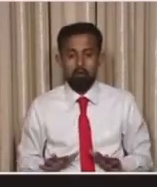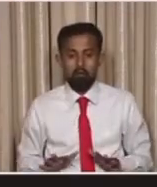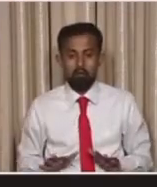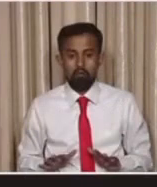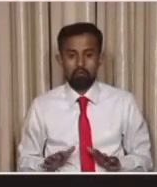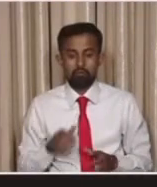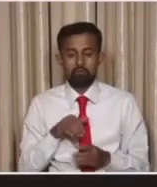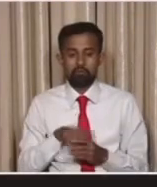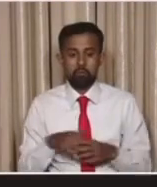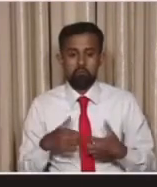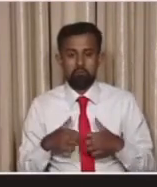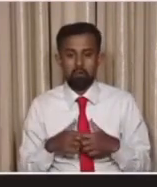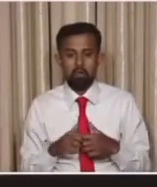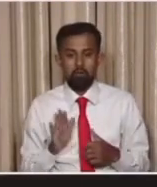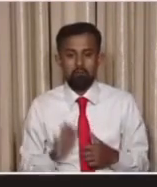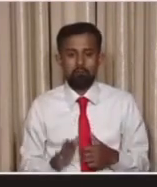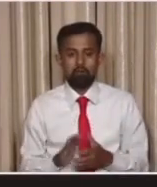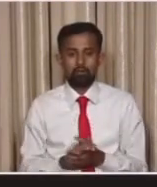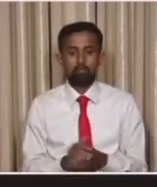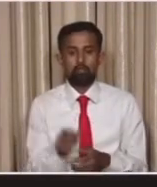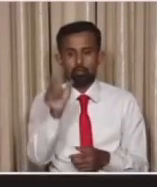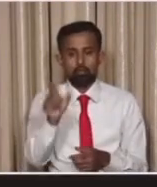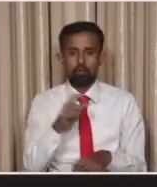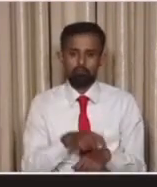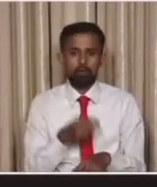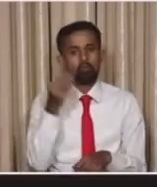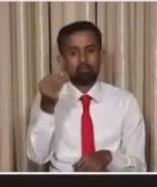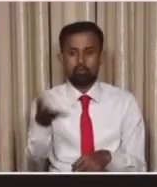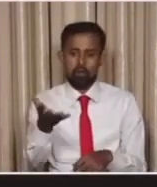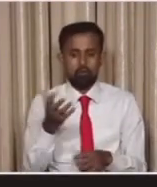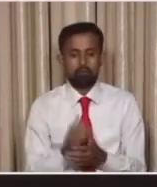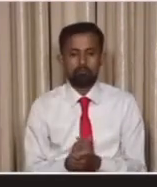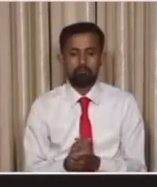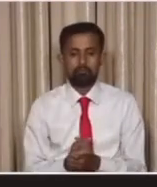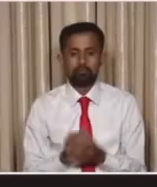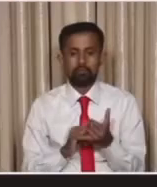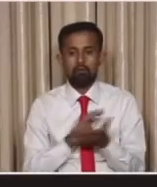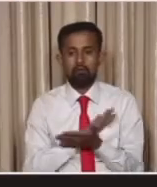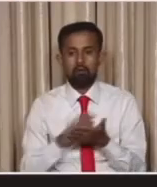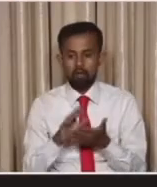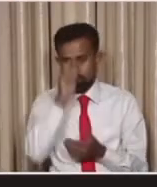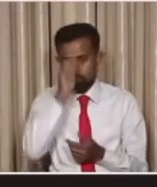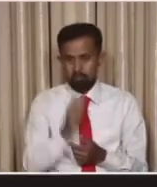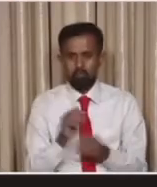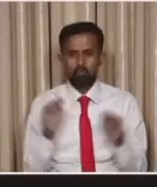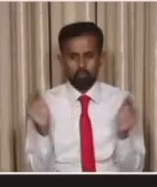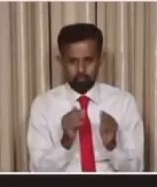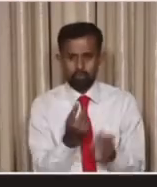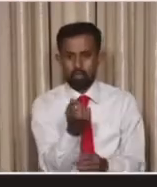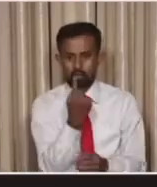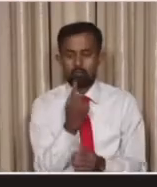තුළ මෙතන ගැටලුවක් තියෙනවා. ඔබතුමාට අවස්ථාව දුන්න ගරු ඇමතුමා ශාන්ත බණ්ඩාර මන්ත්‍රීතුමා ඔබතුමා කෙටියෙන් ඉදිරිපත්